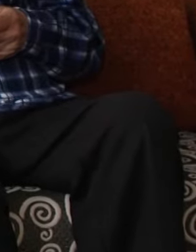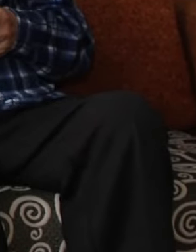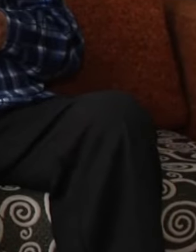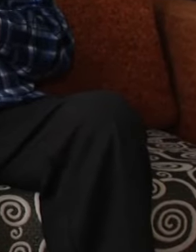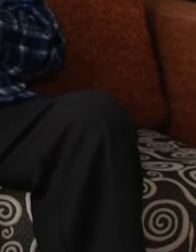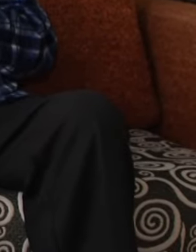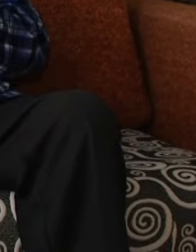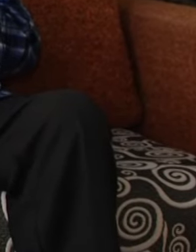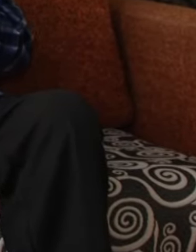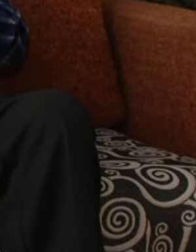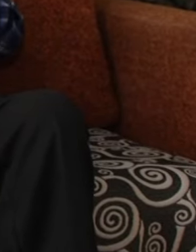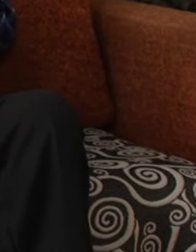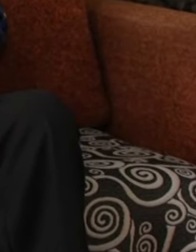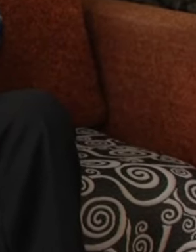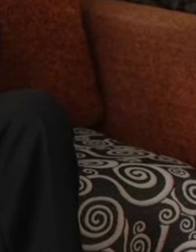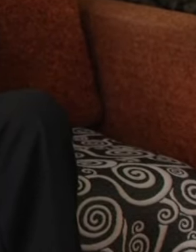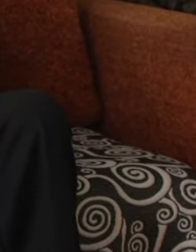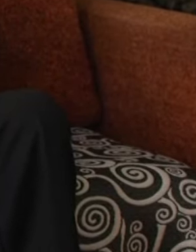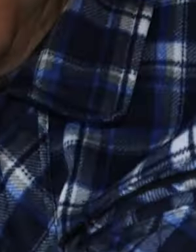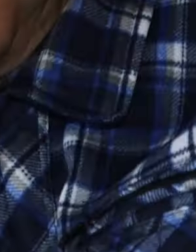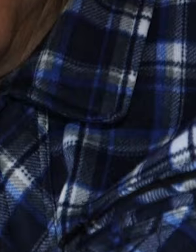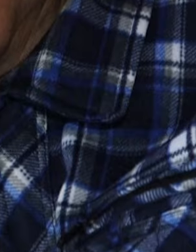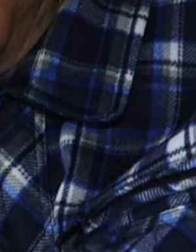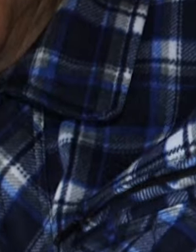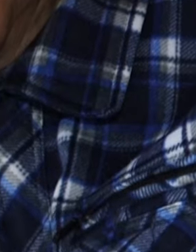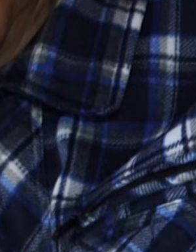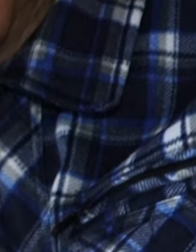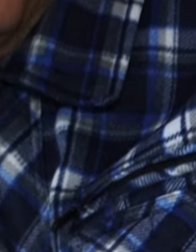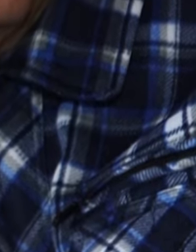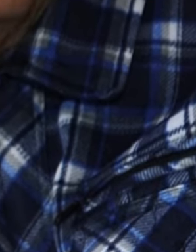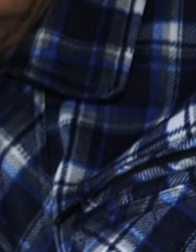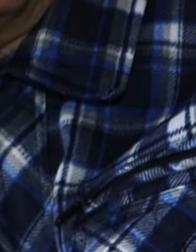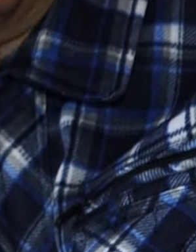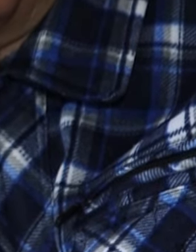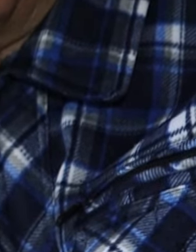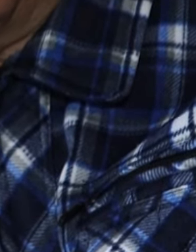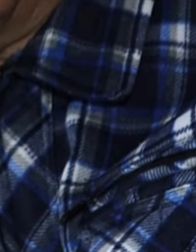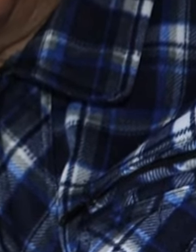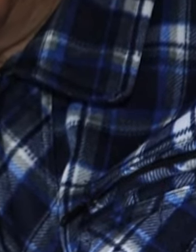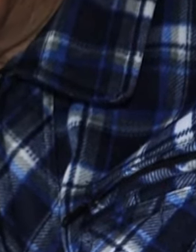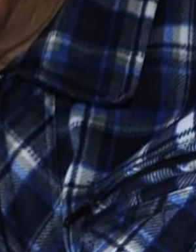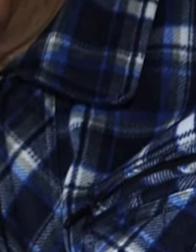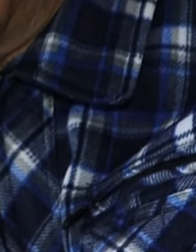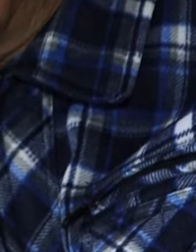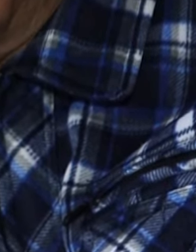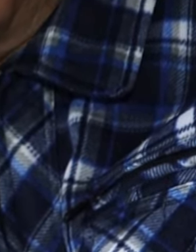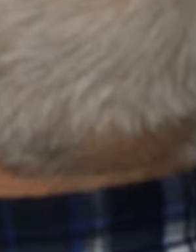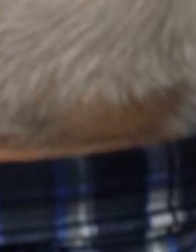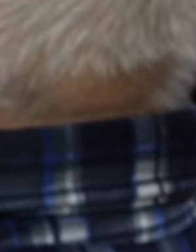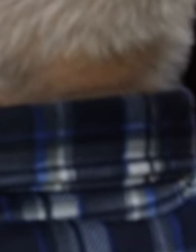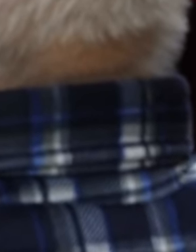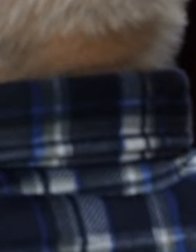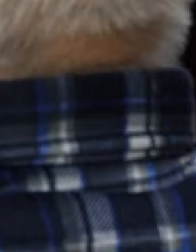на привычное нам ухаживание его не оставалось. Ко всему, в том числе и отношениям, был практический подход. Построили дом, сразу